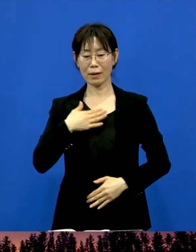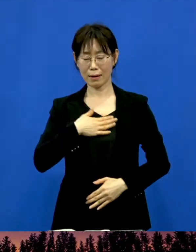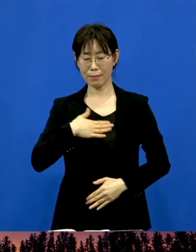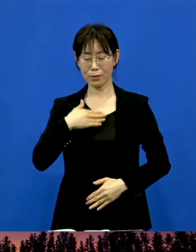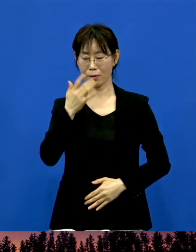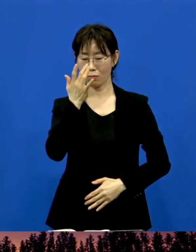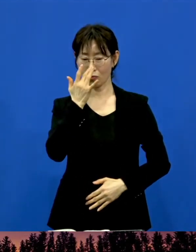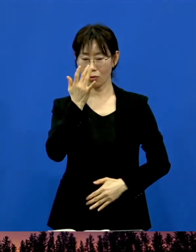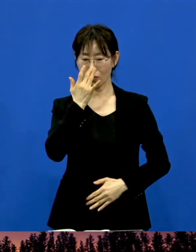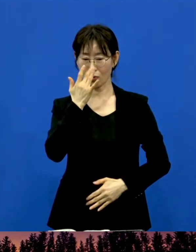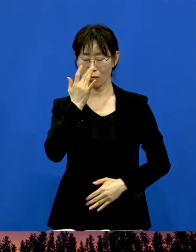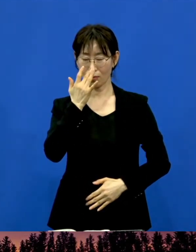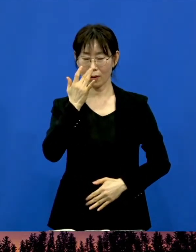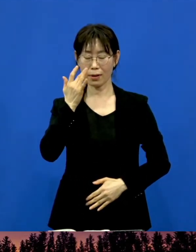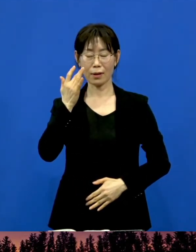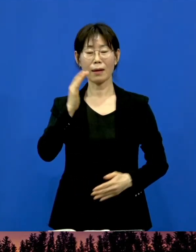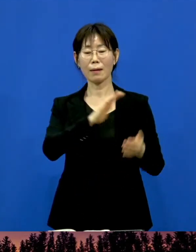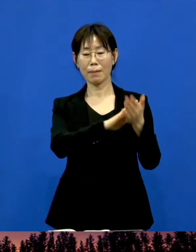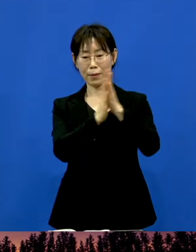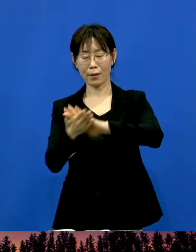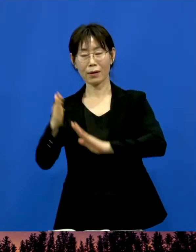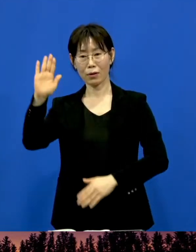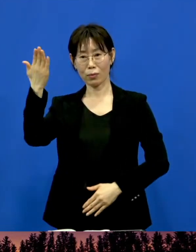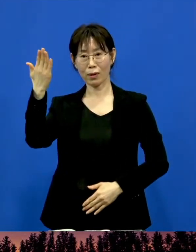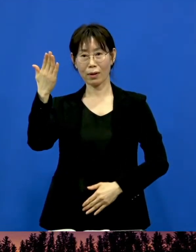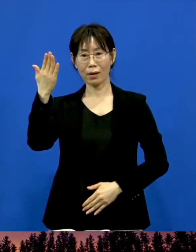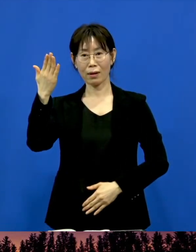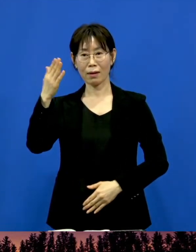그래서 무덤덤해지는 거예요. 갈수록 우울해지는 거예요. 우울해지는 거예요.